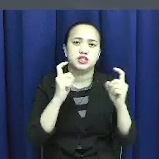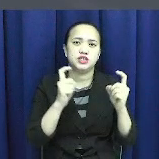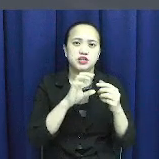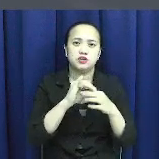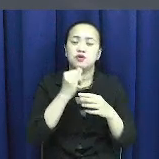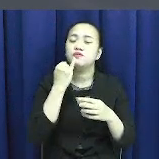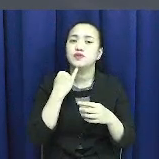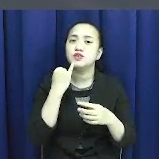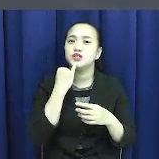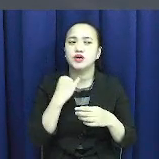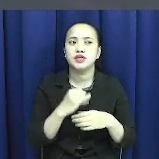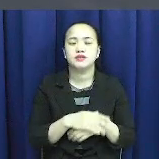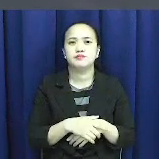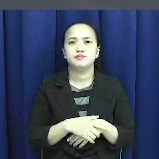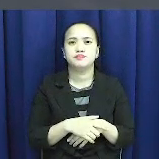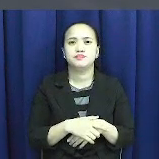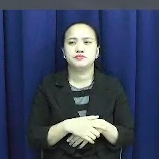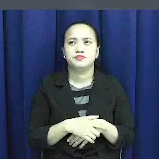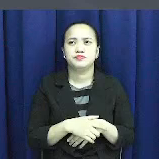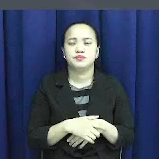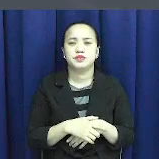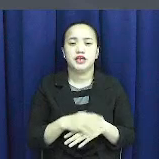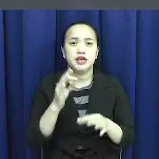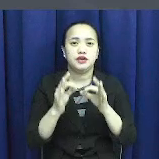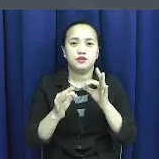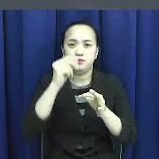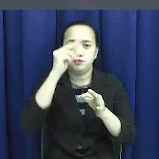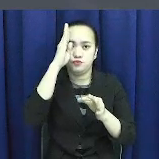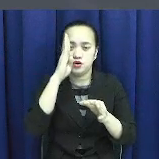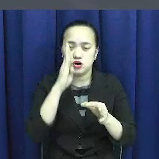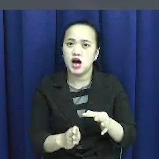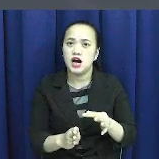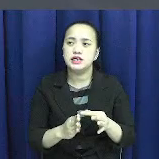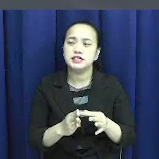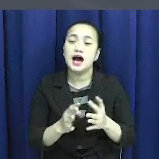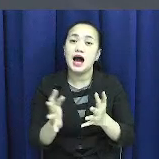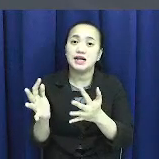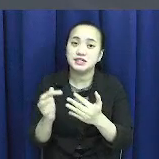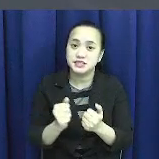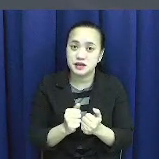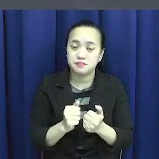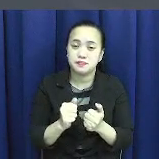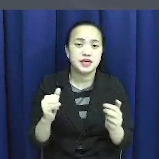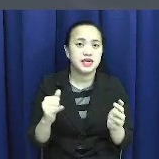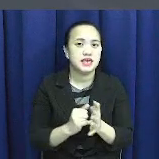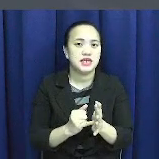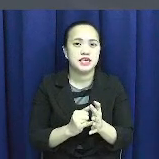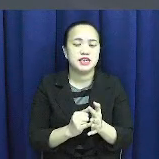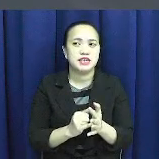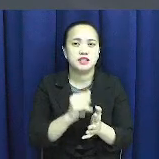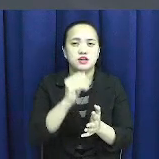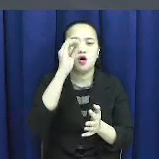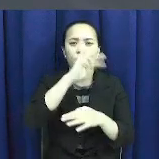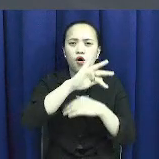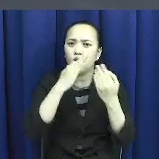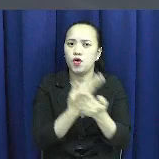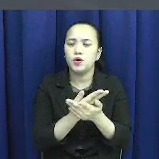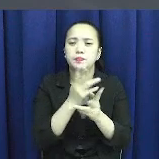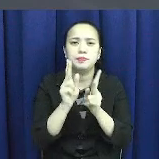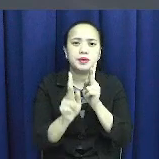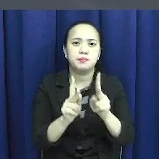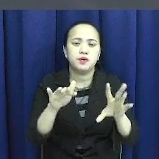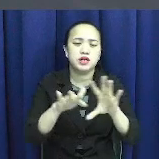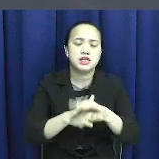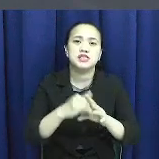ng Panginoon, ang buong Israel po ay absuelto na sa Diyos. Na-atone na yung kanyang kasalanan. Ibig sabihin